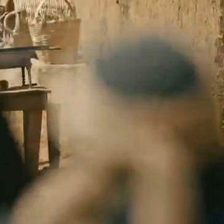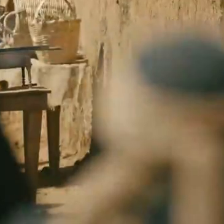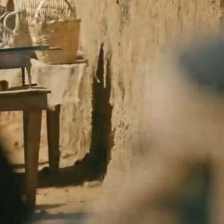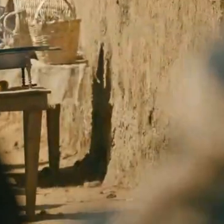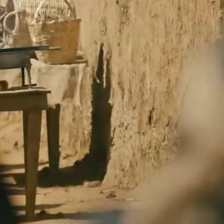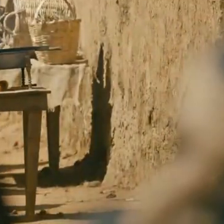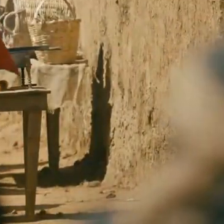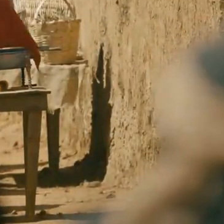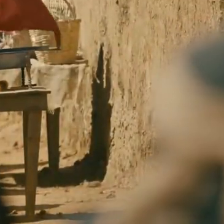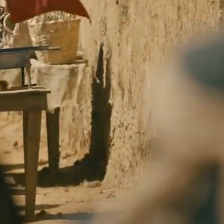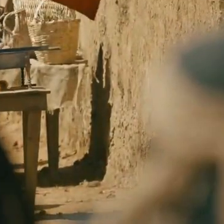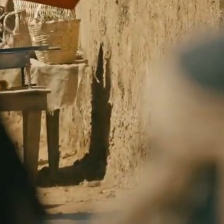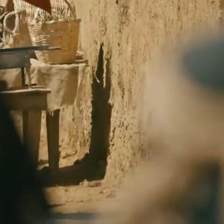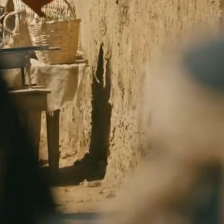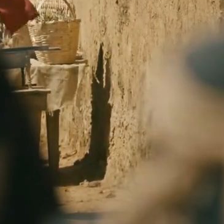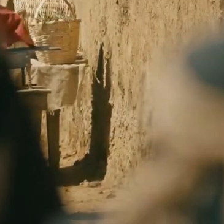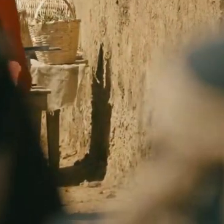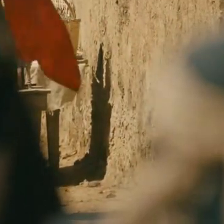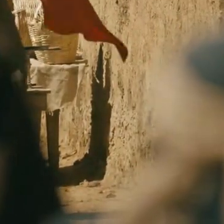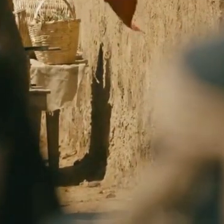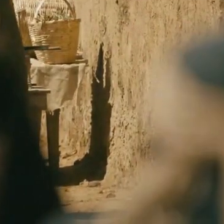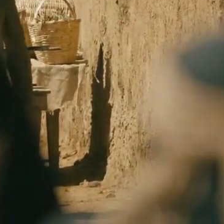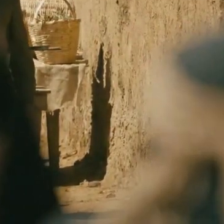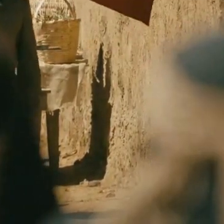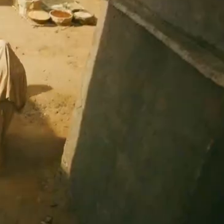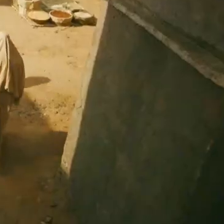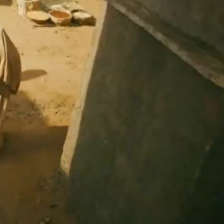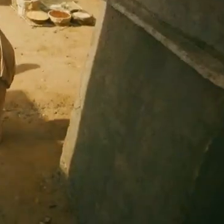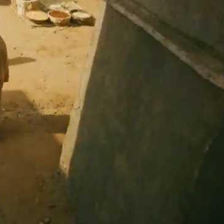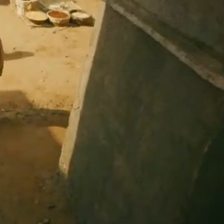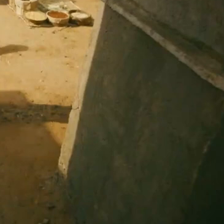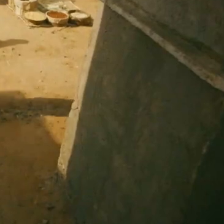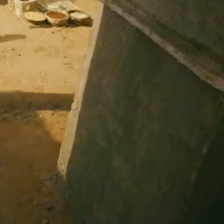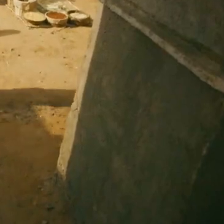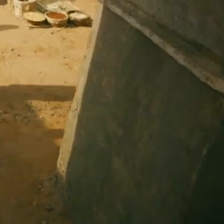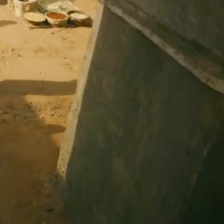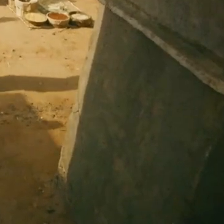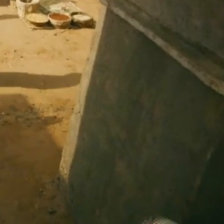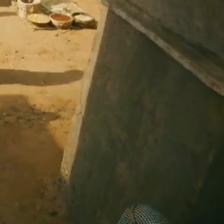girmiş. Sokaklardaki halk durmuş geçidi izliyor.